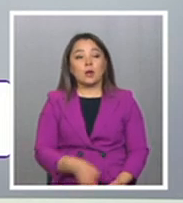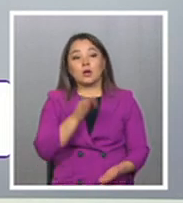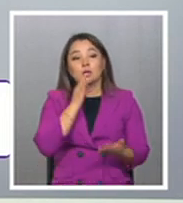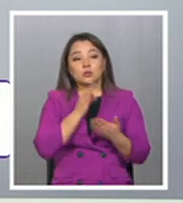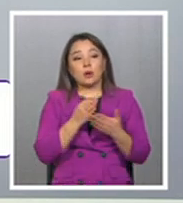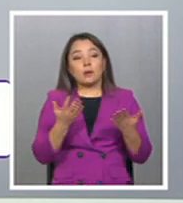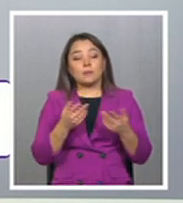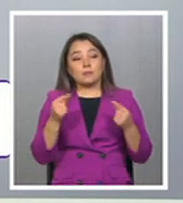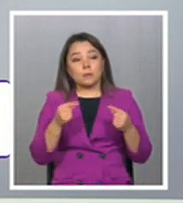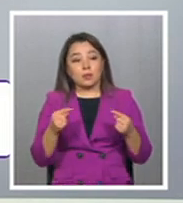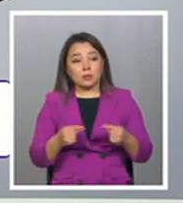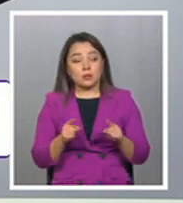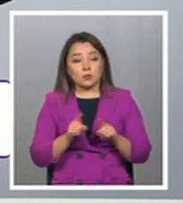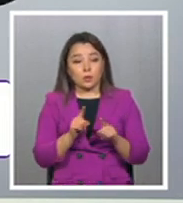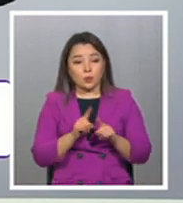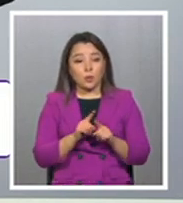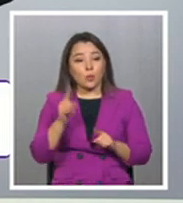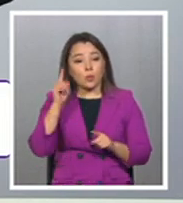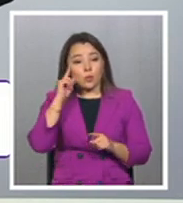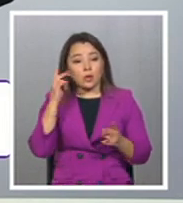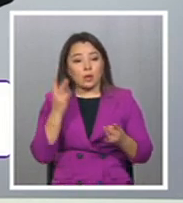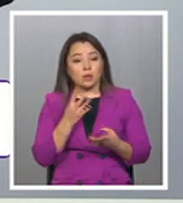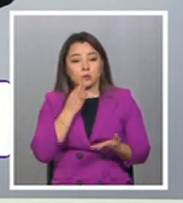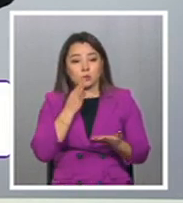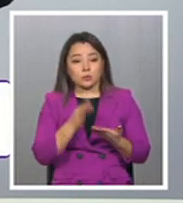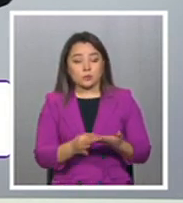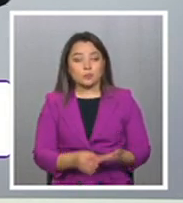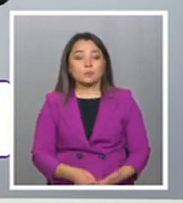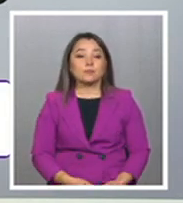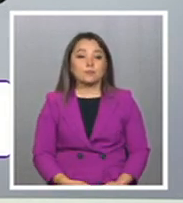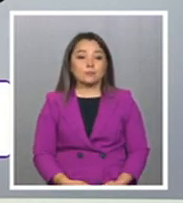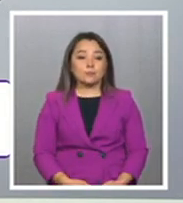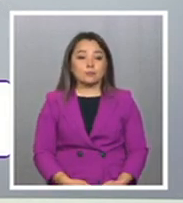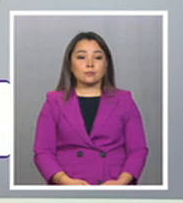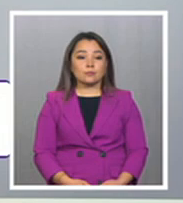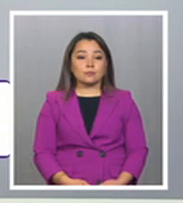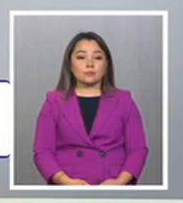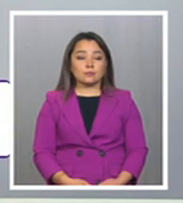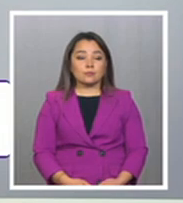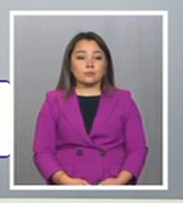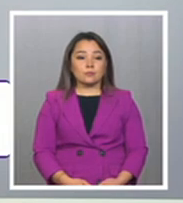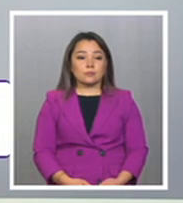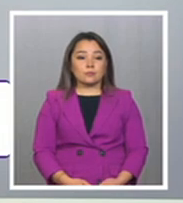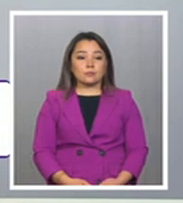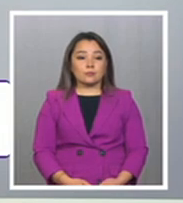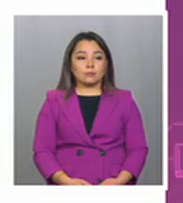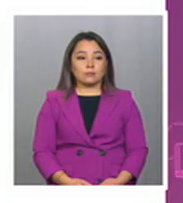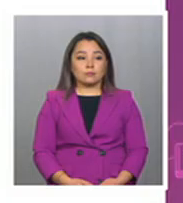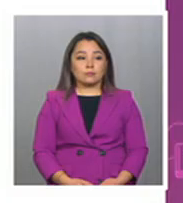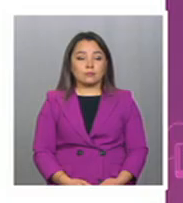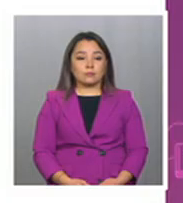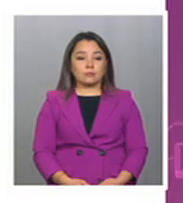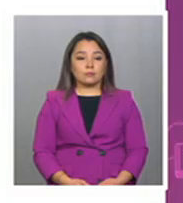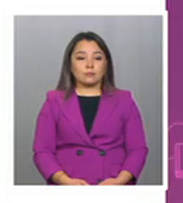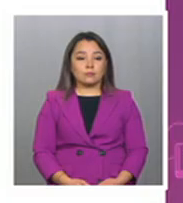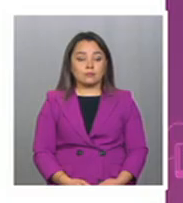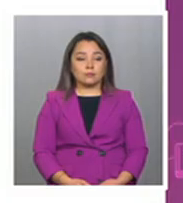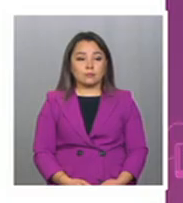Жауаптарына қарап, ойланыңыздар. Және дұрыс жауабын шешуге тырысайық.